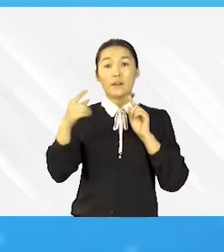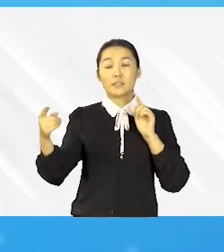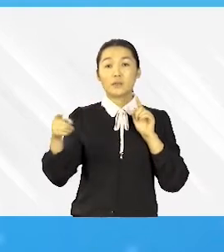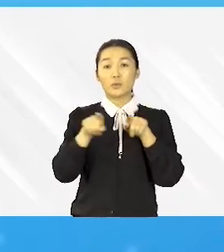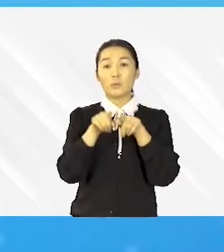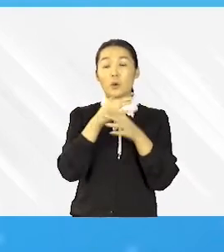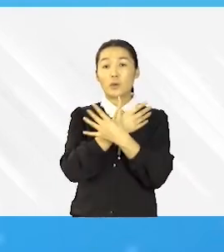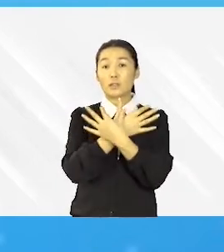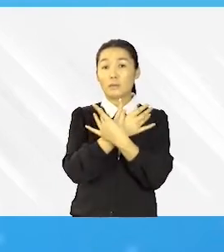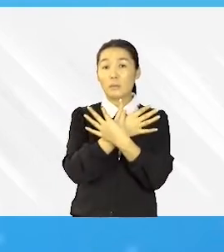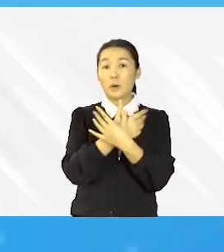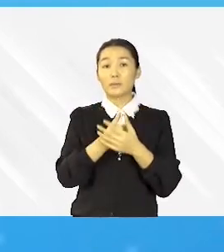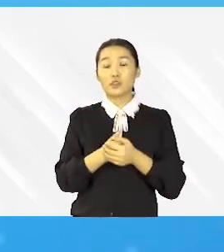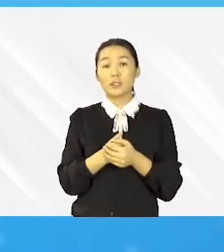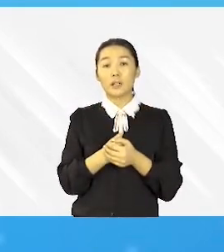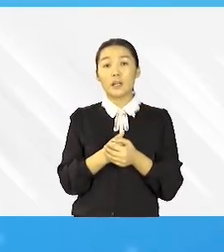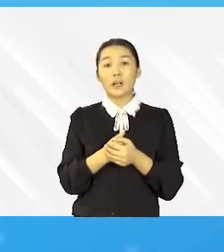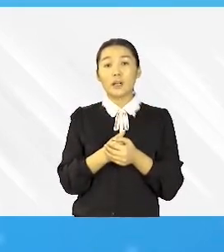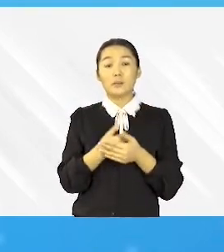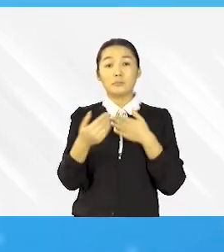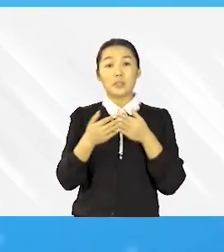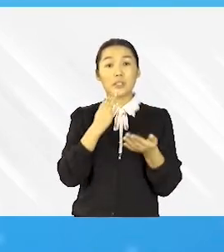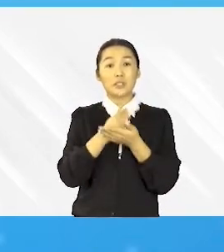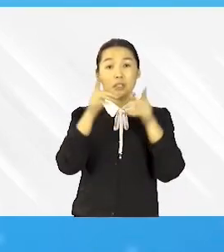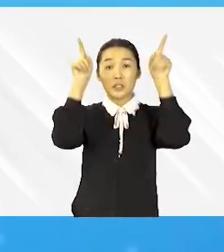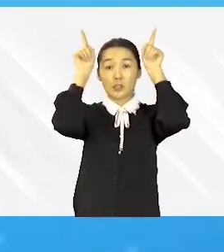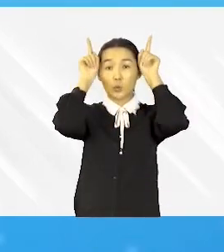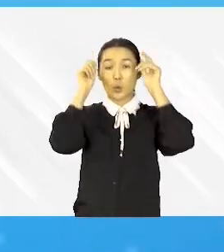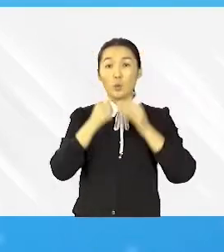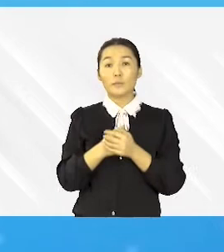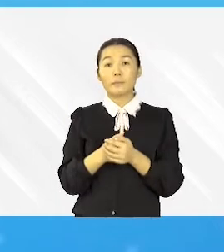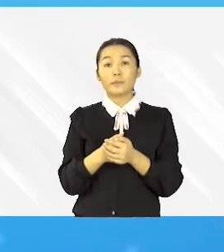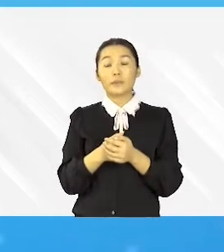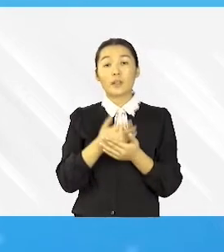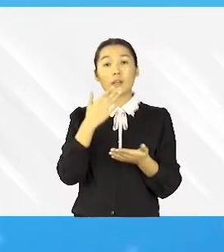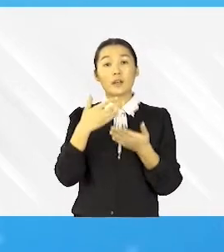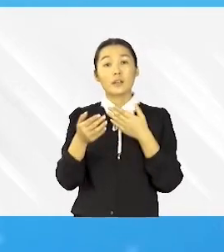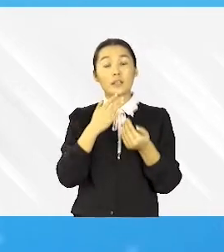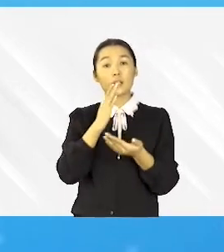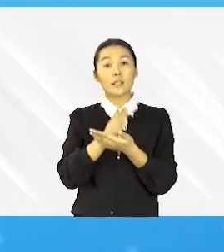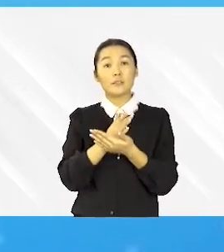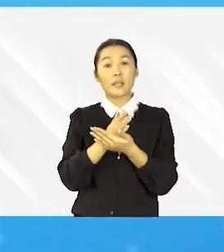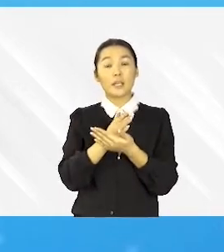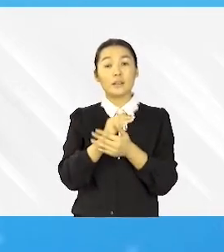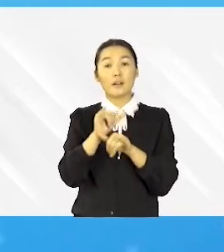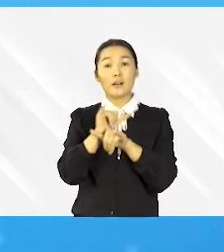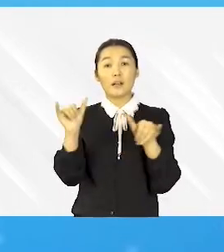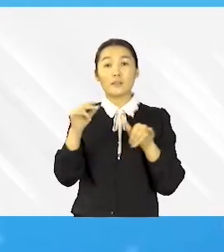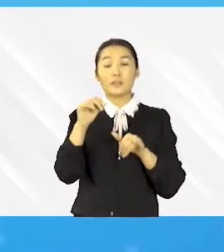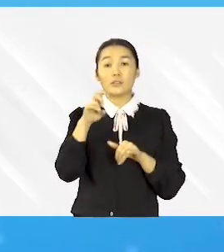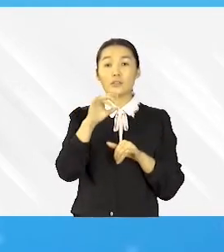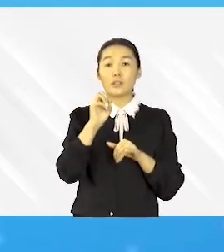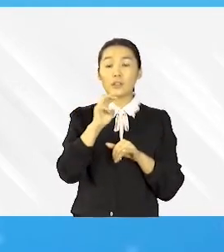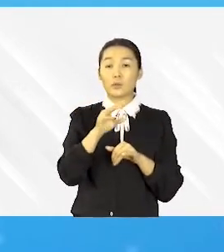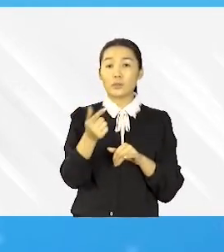бабочек, то снабжена рогом, как у жуков-носорогов, то имеет сильно развитые челюсти, как у жука-оленя.